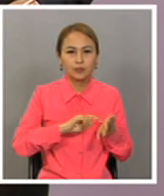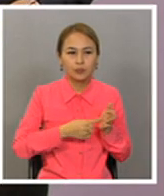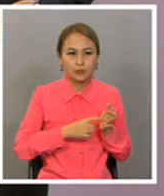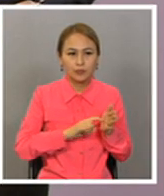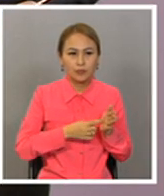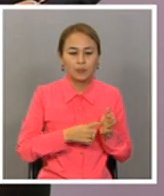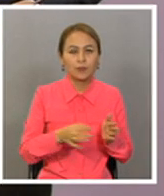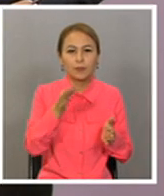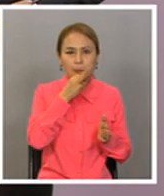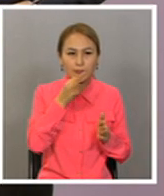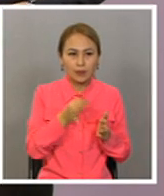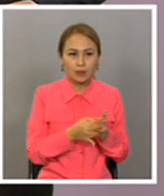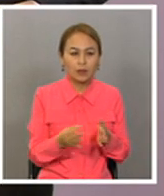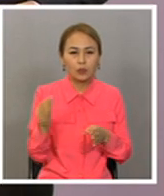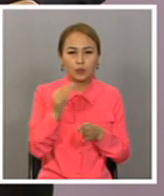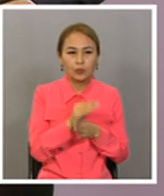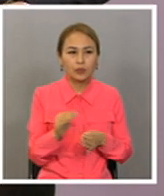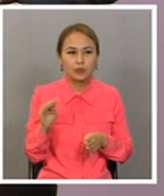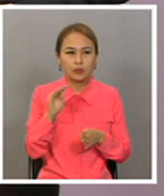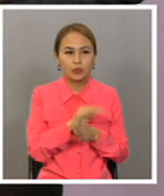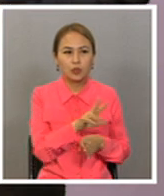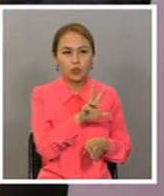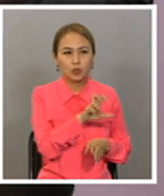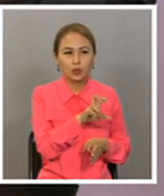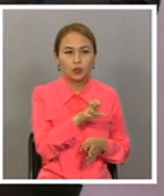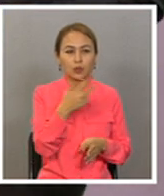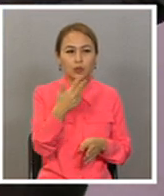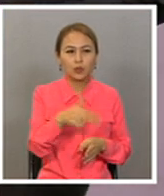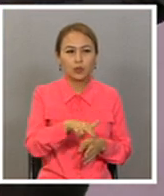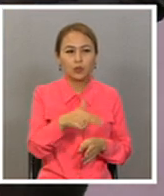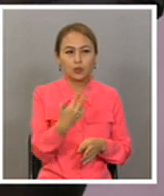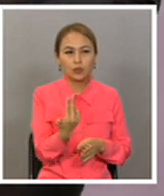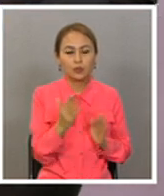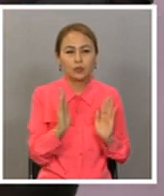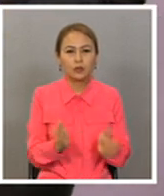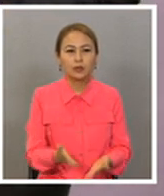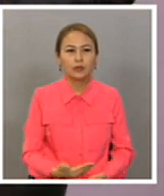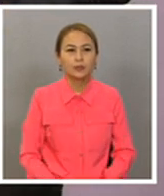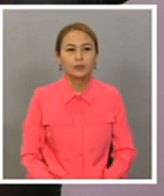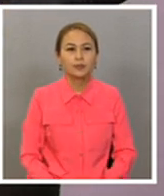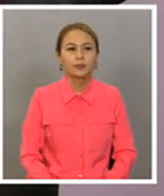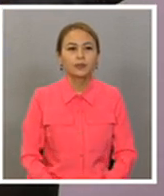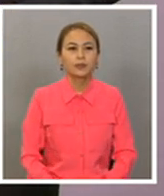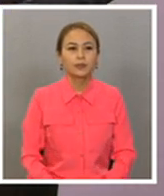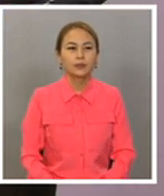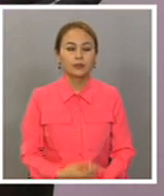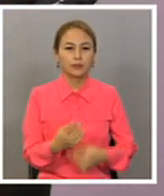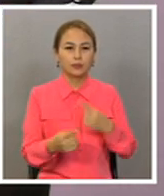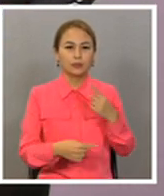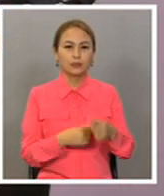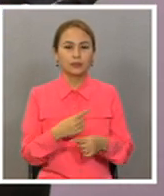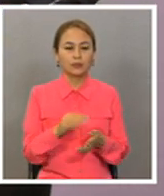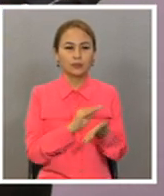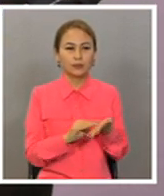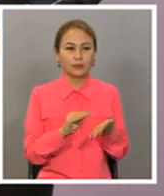Көбейтінділердің мәндерінің қосындысы 333'ге тен. Енді келесі өрнектің